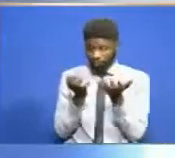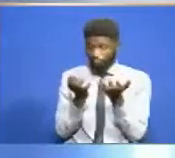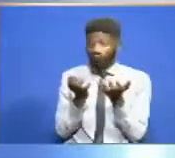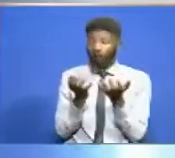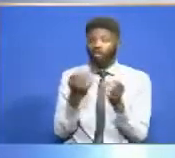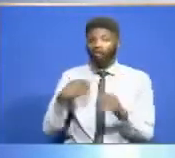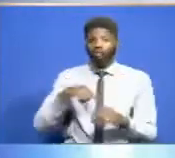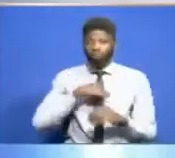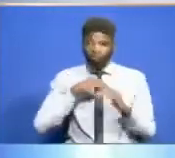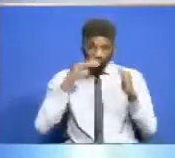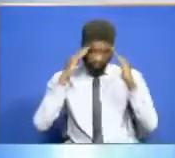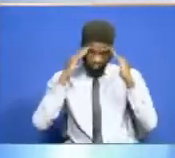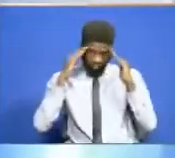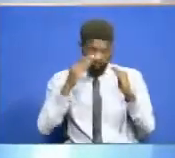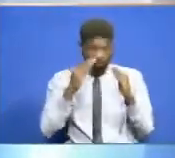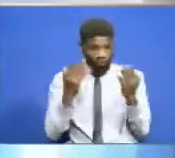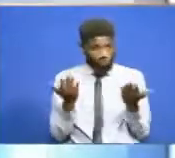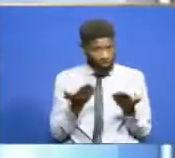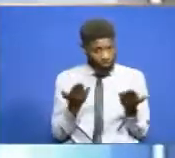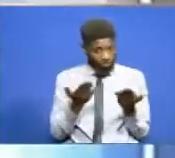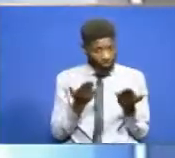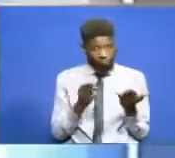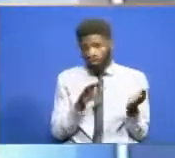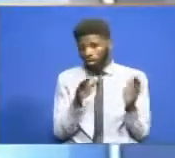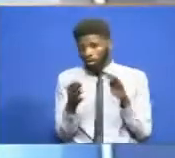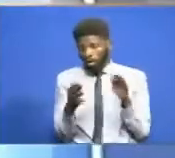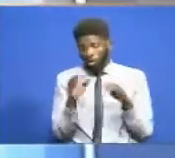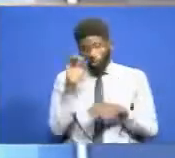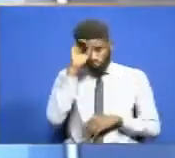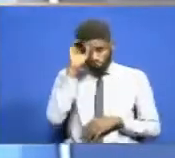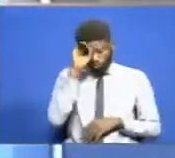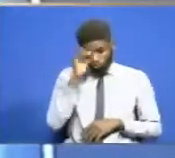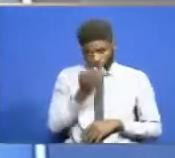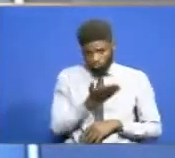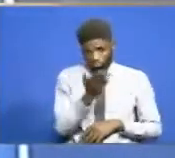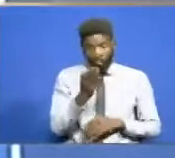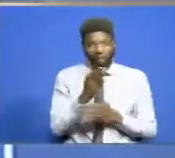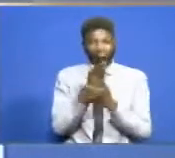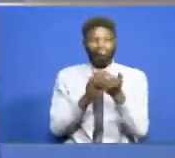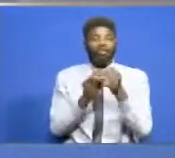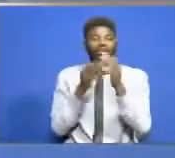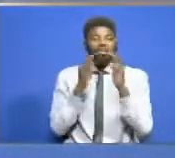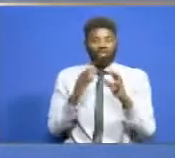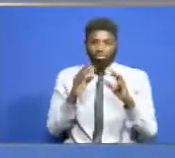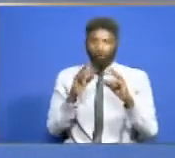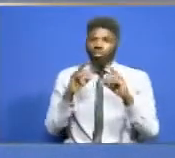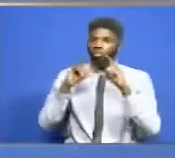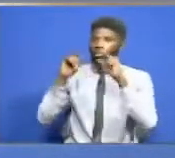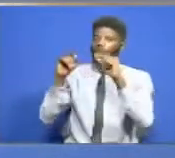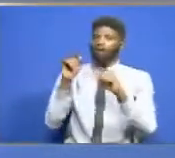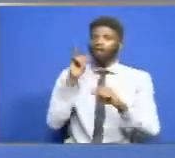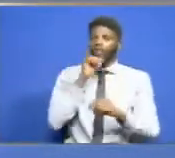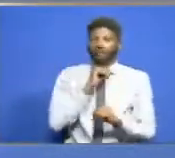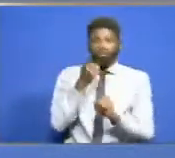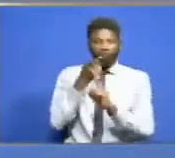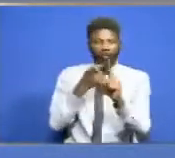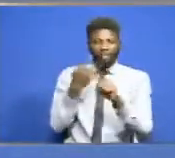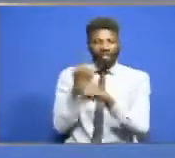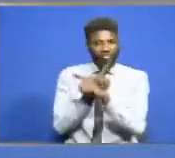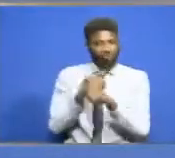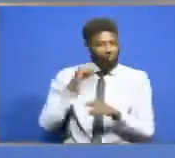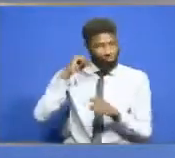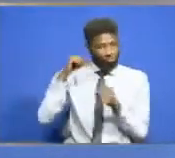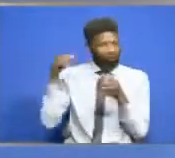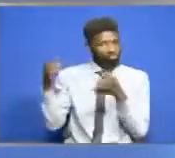Bado tuangazie jinsi gani maoni yalivyotolewa na baadhi ya viongozi kutoka mirengo yote ya kisiasa ambao sasa